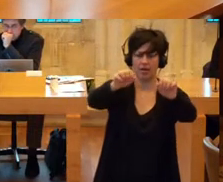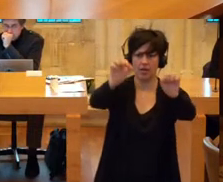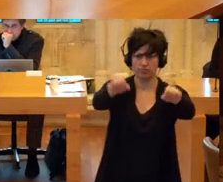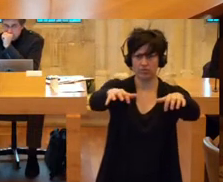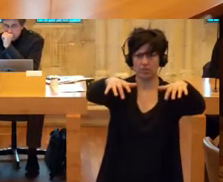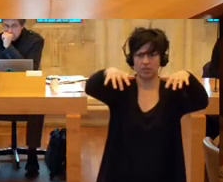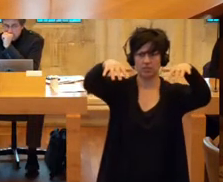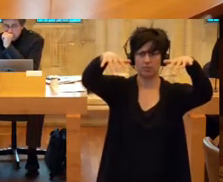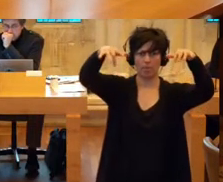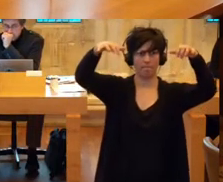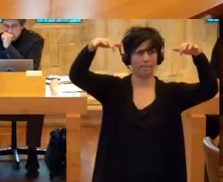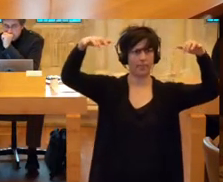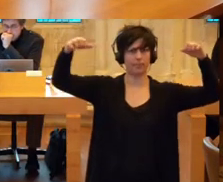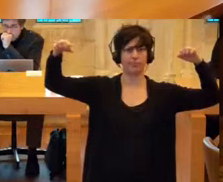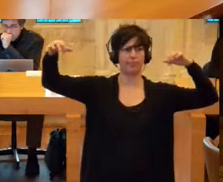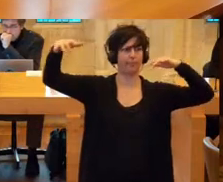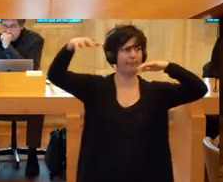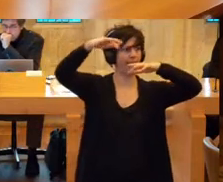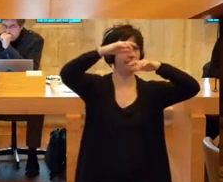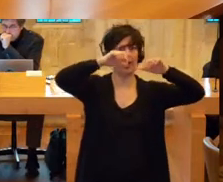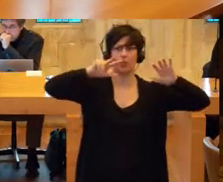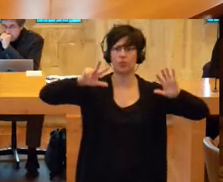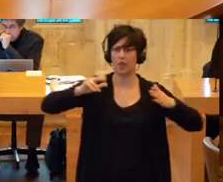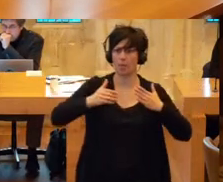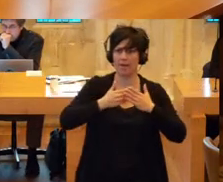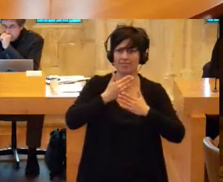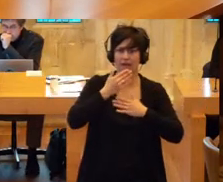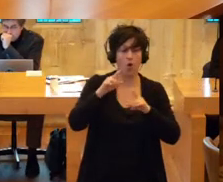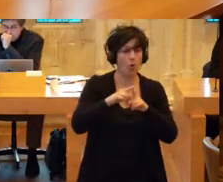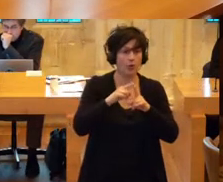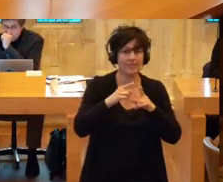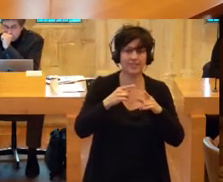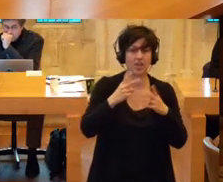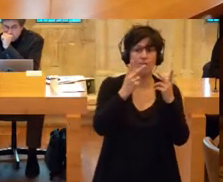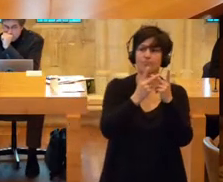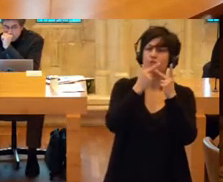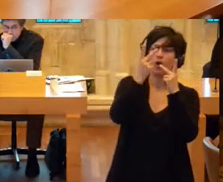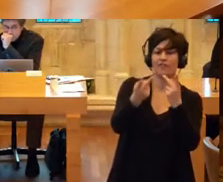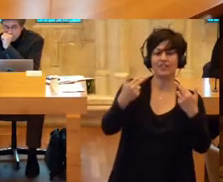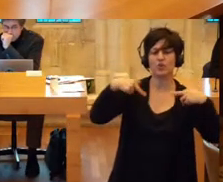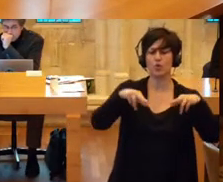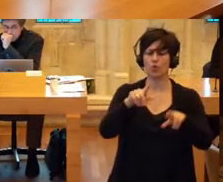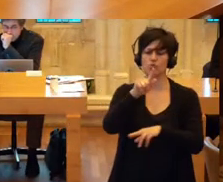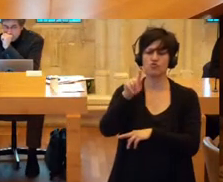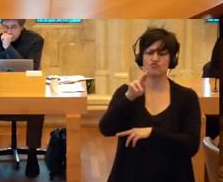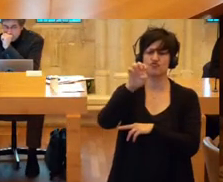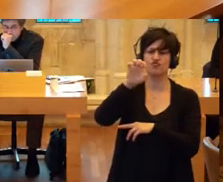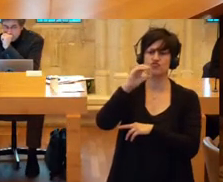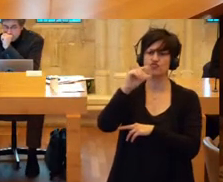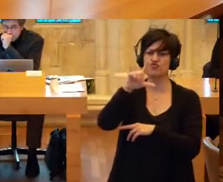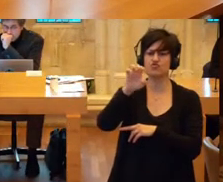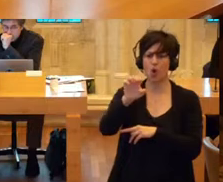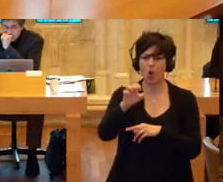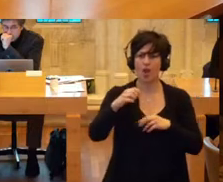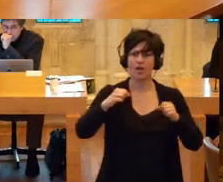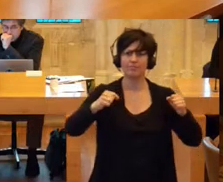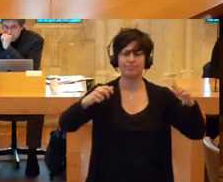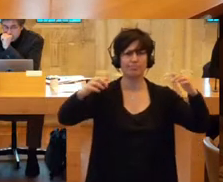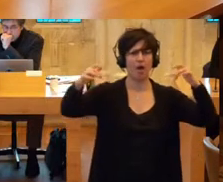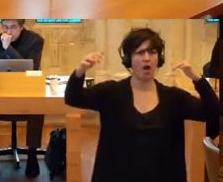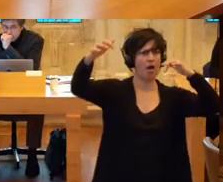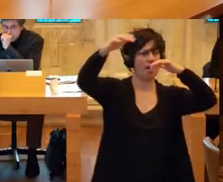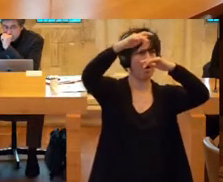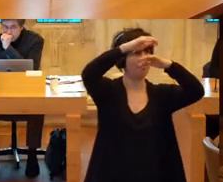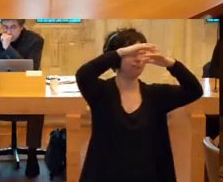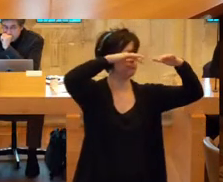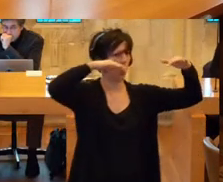était recouvert par la brume de mer, y compris le toit du bâtiment qui était juste en face rue de Jaules. Et puis sinon, par ailleurs, ce que j'ai trouvé assez marrant, c'est